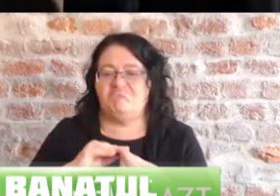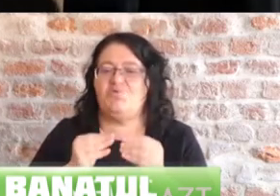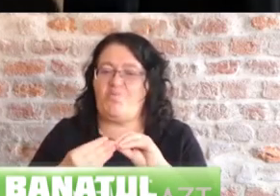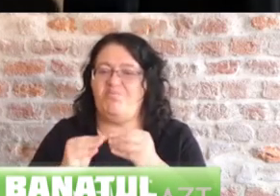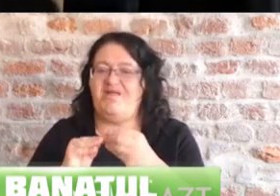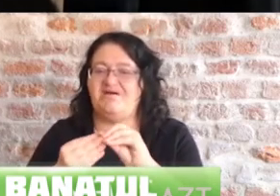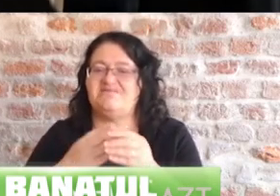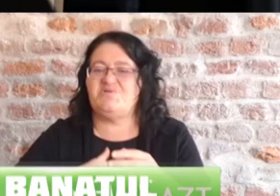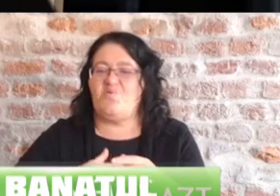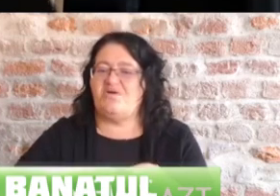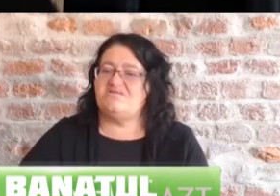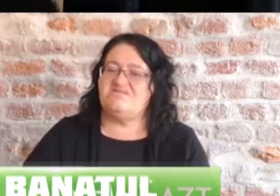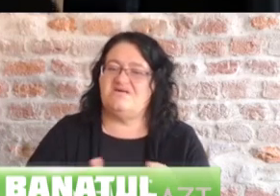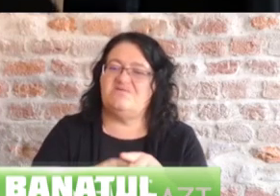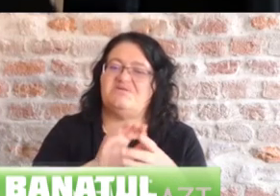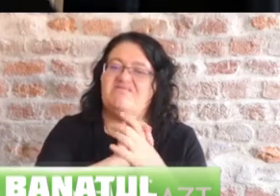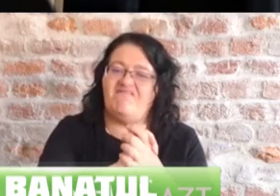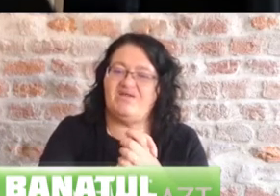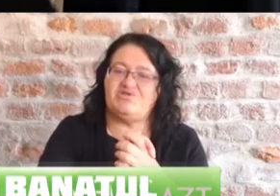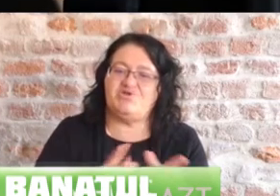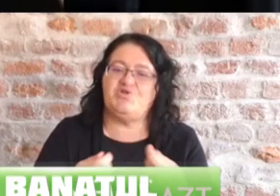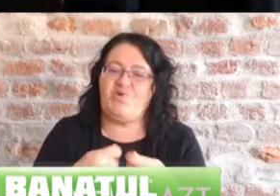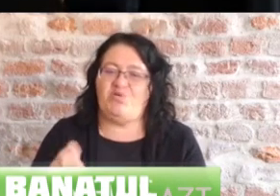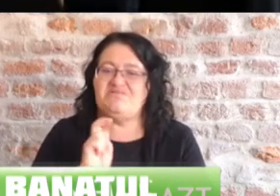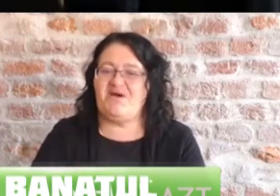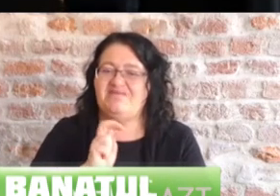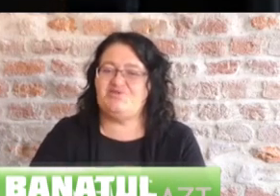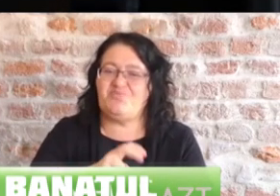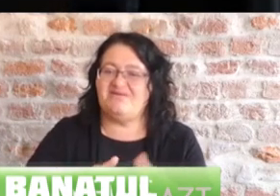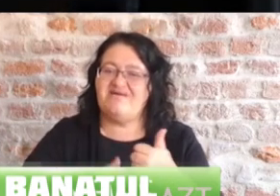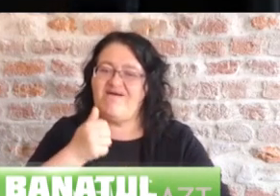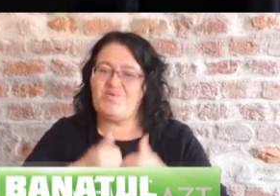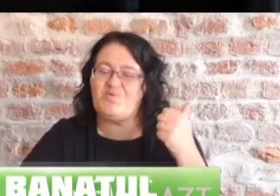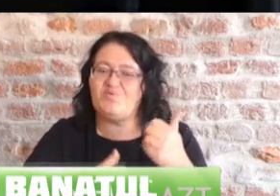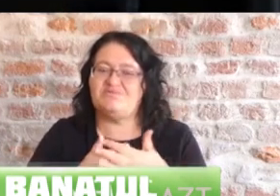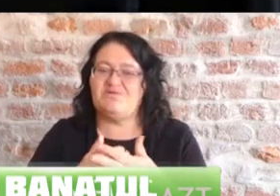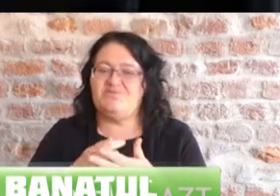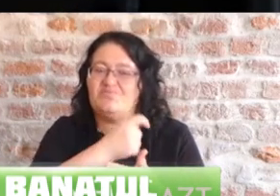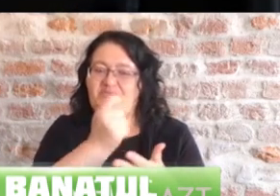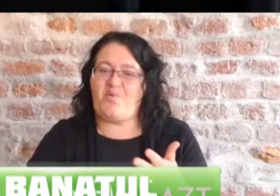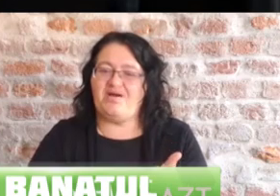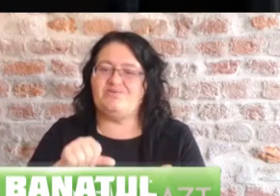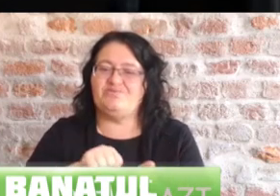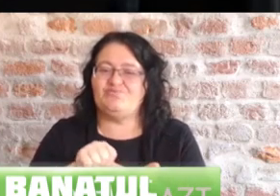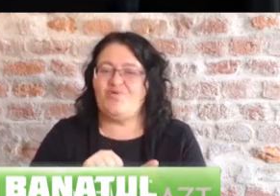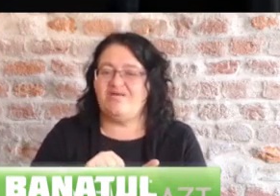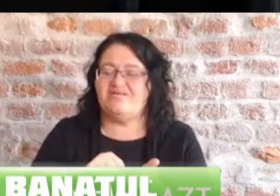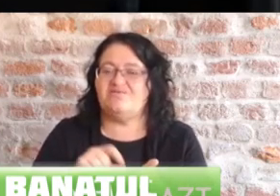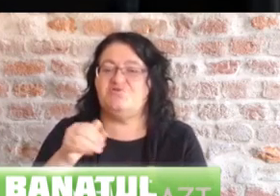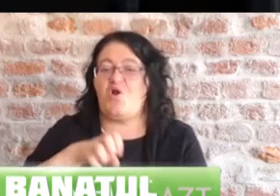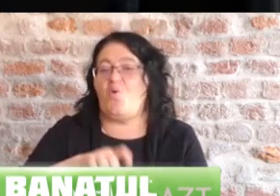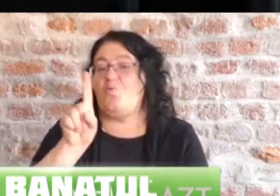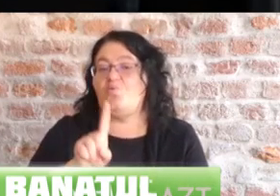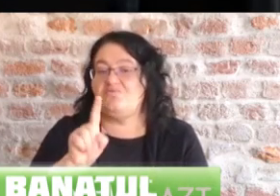complex. Doresc de asemenea să felicit toți participanții și mai ales cei care vor lua